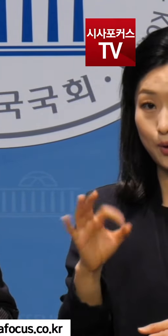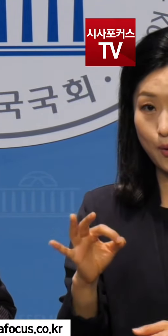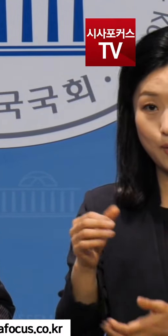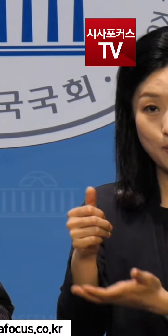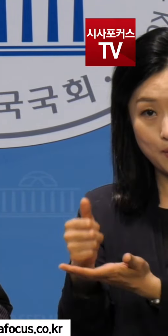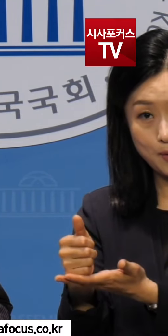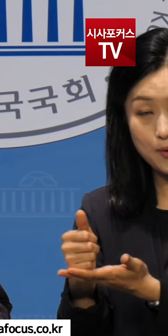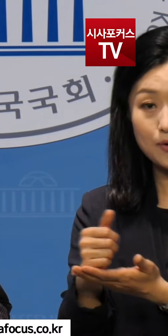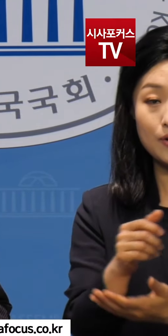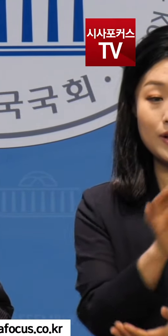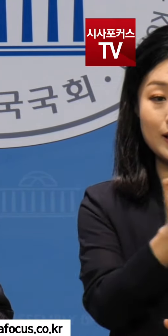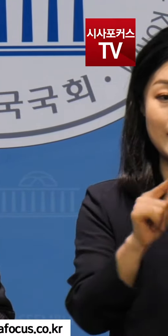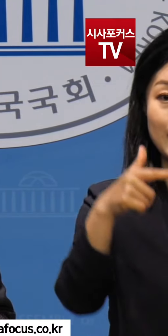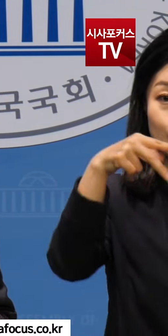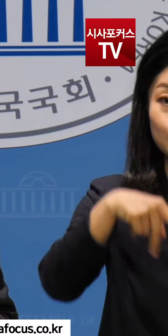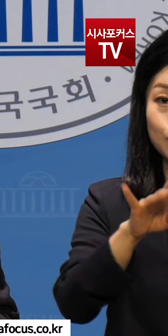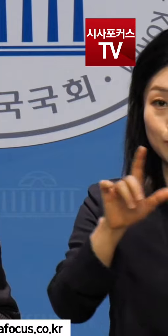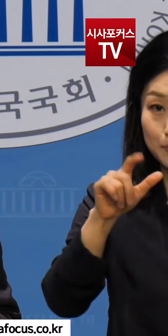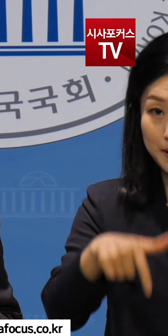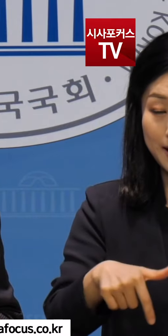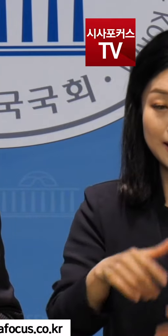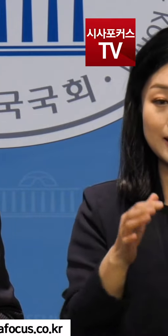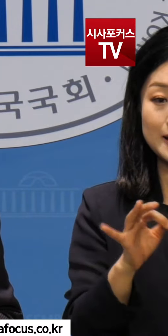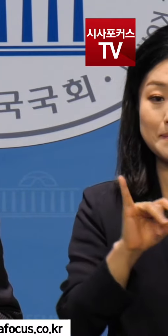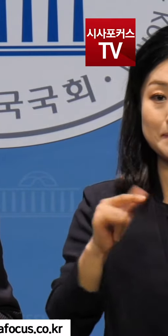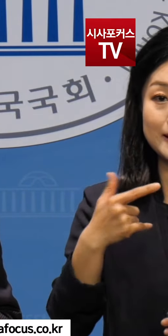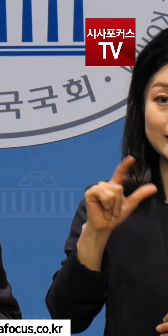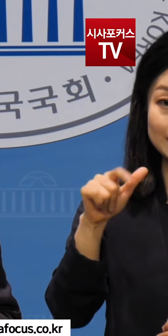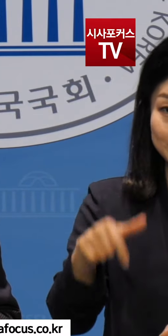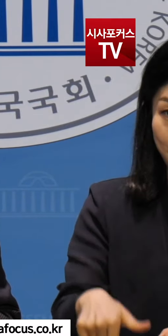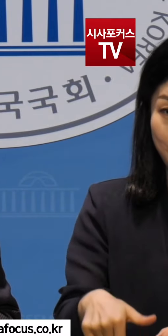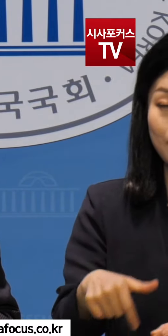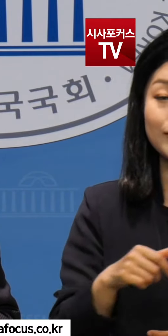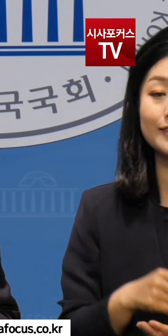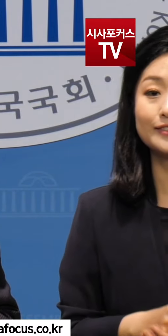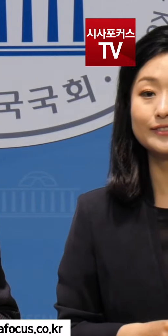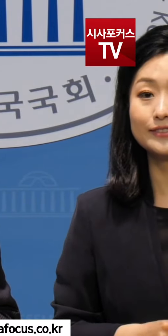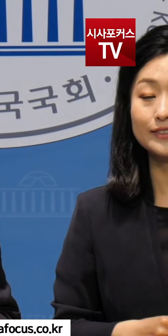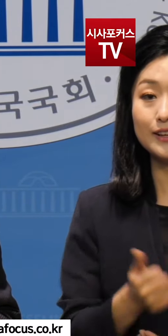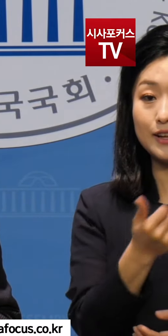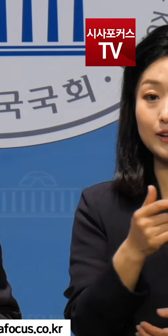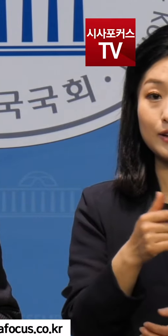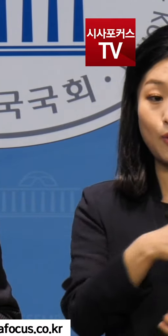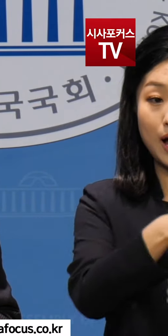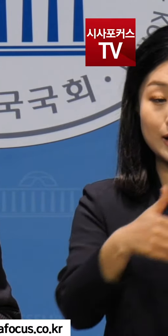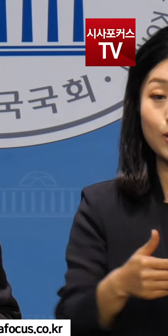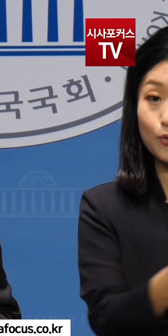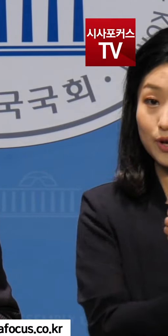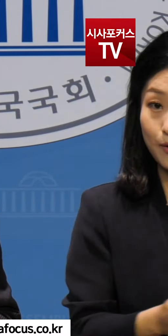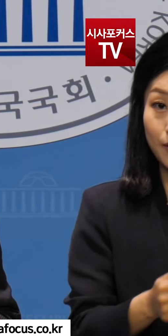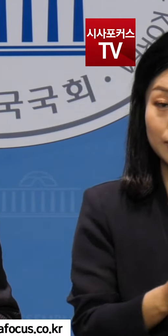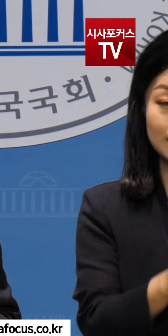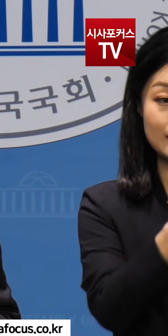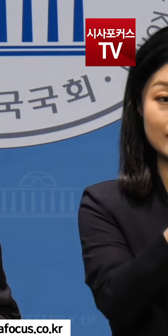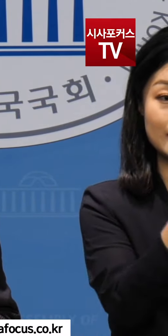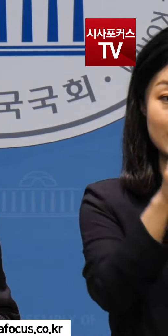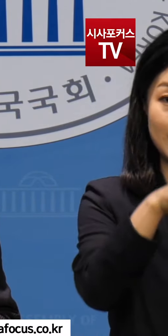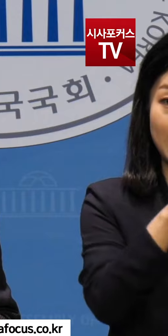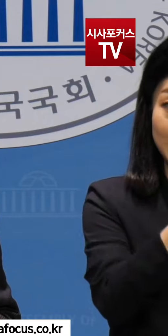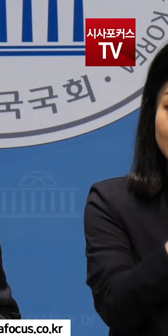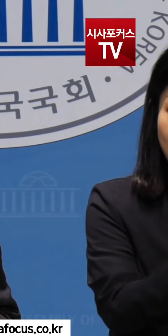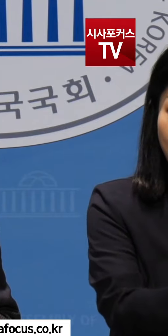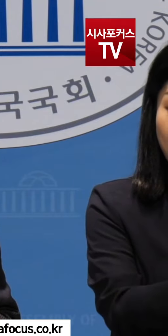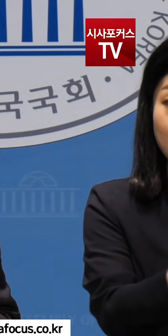위원장님, 안규백 의원님, 김민석 더불어민주당 최고위원님, 환경노동위에서는 이하경